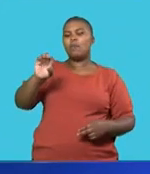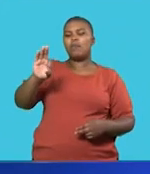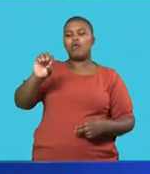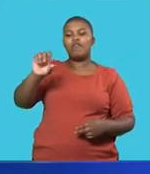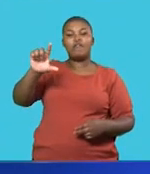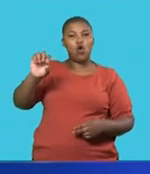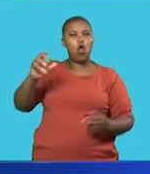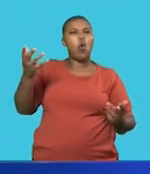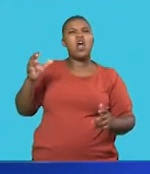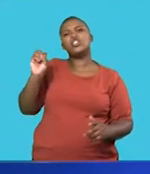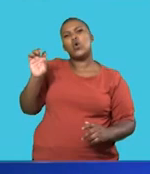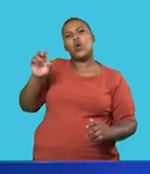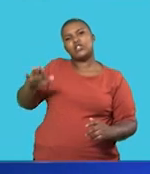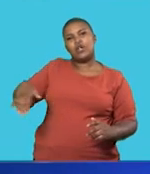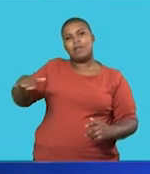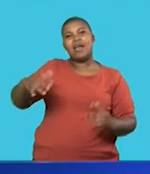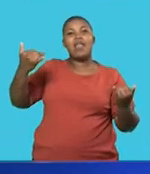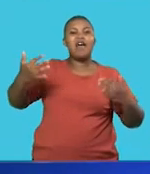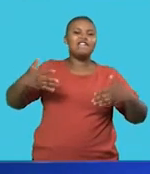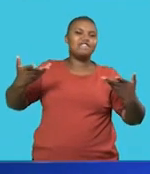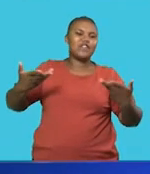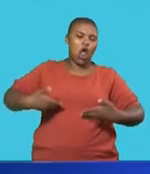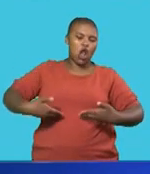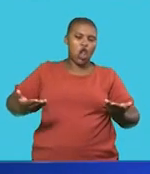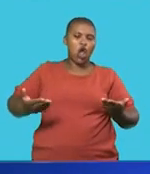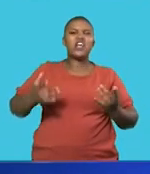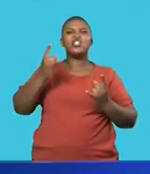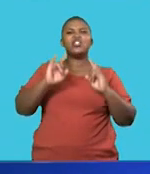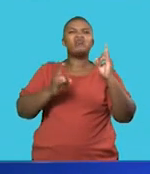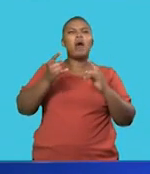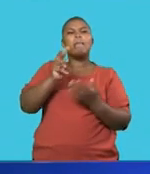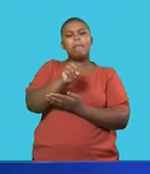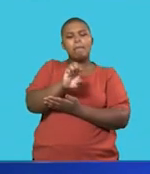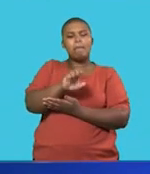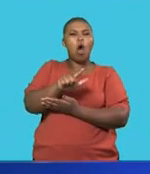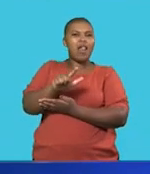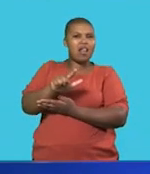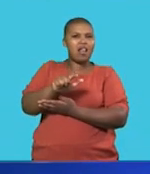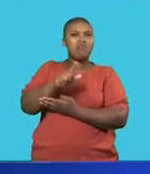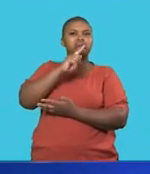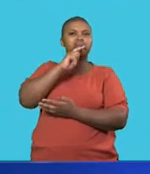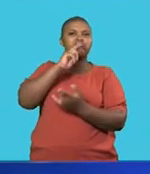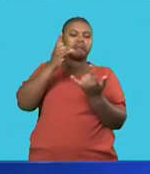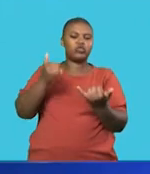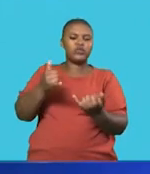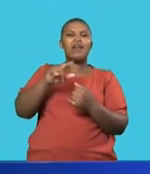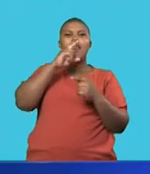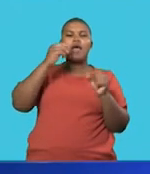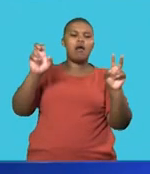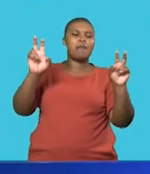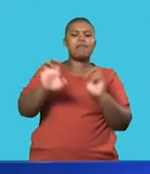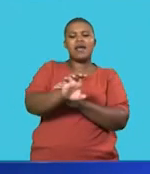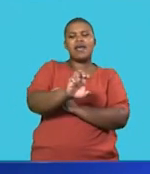motseng wa Soweto ka kakaretso ka ho bula semmuso, Setsi sa Mabenkele sa Eyethu Shopping Centre hoseng kajeno. Setsi sena se